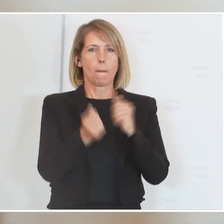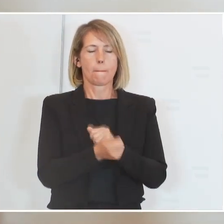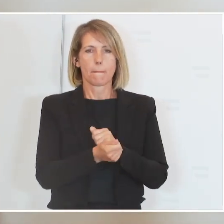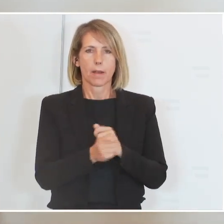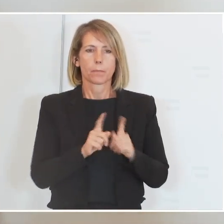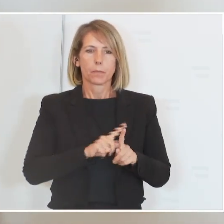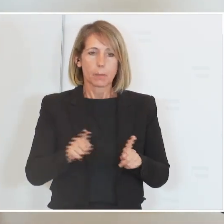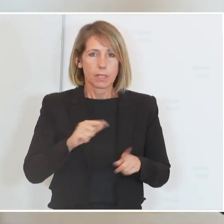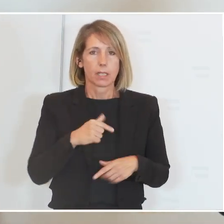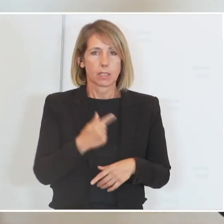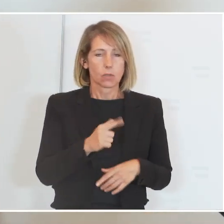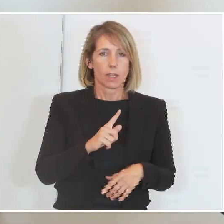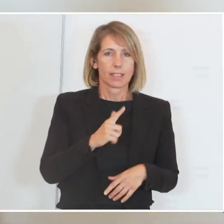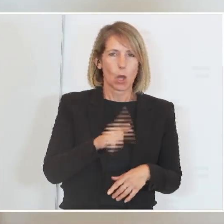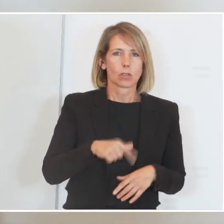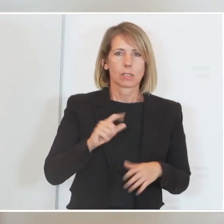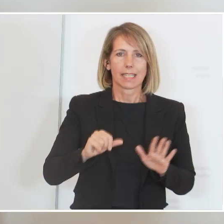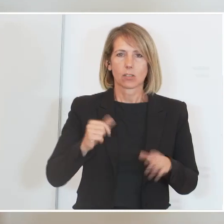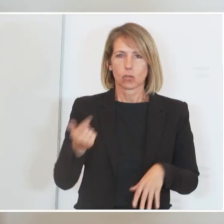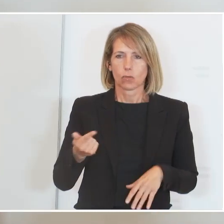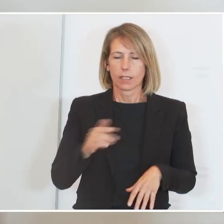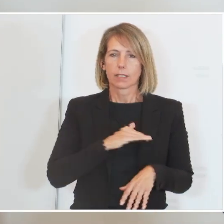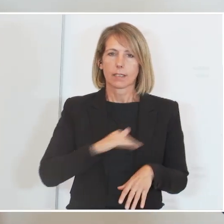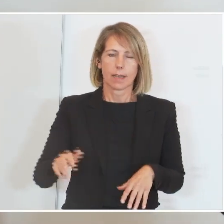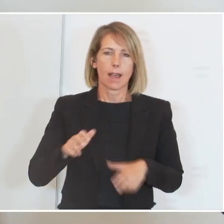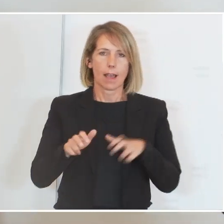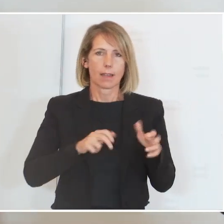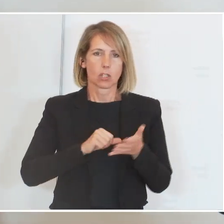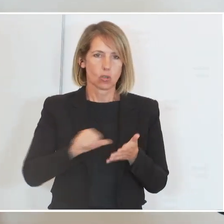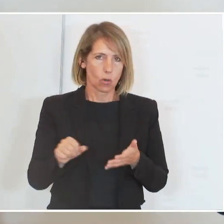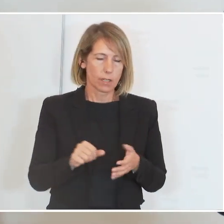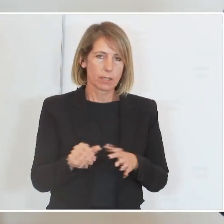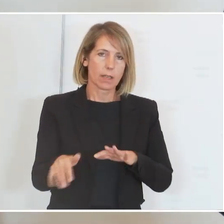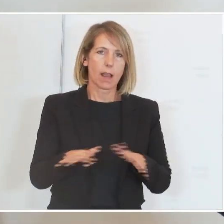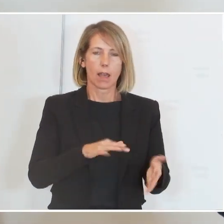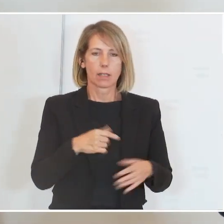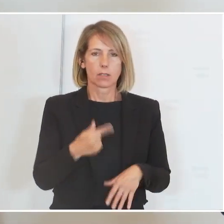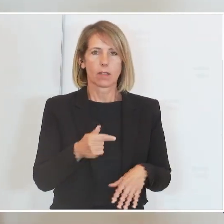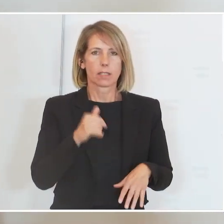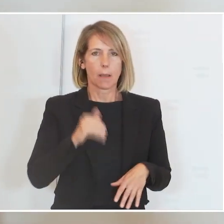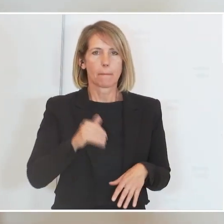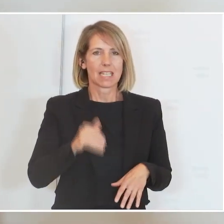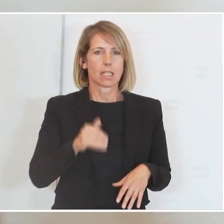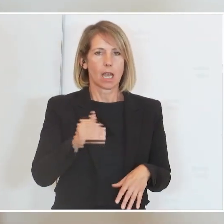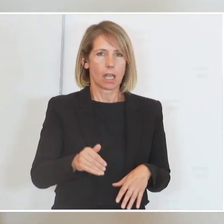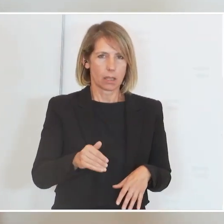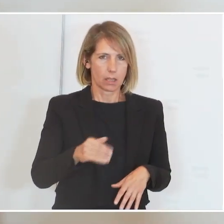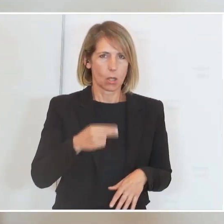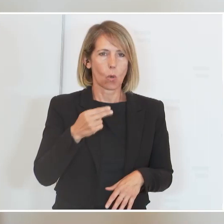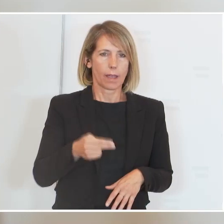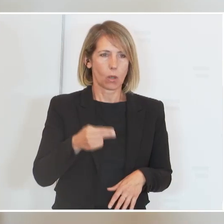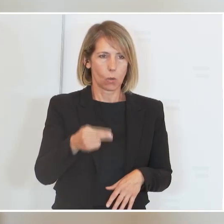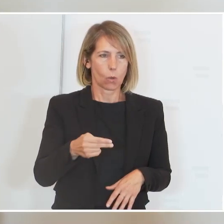bis 2026 sparen sich alle Steuerzahlerinnen und Steuerzahler rund 20 Milliarden Euro. Das wurde auch vom IHS und